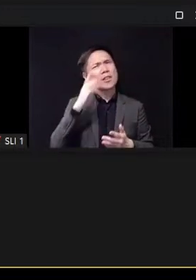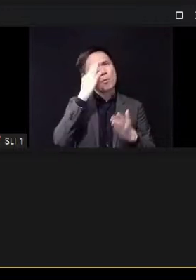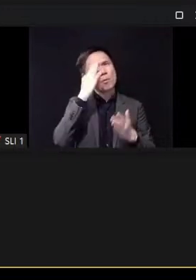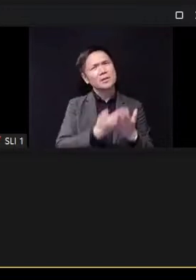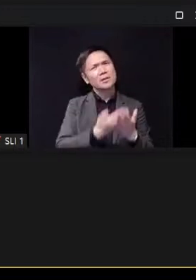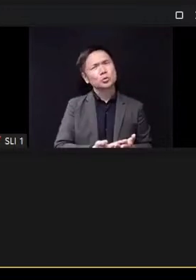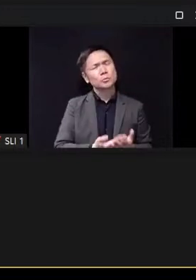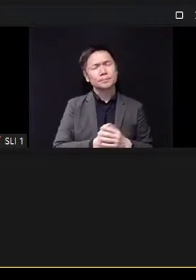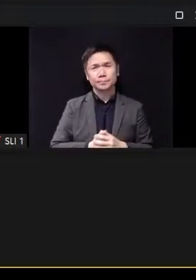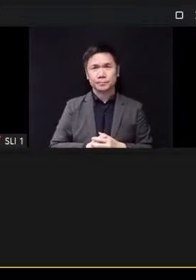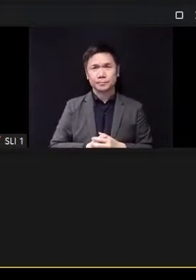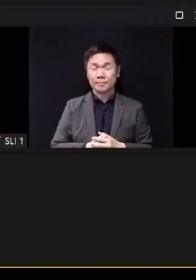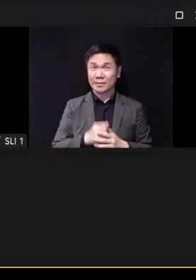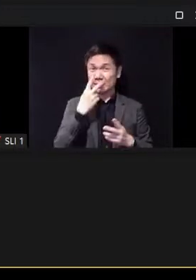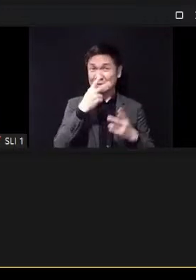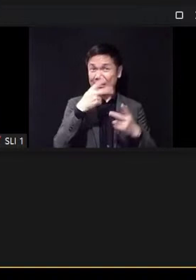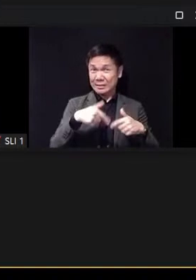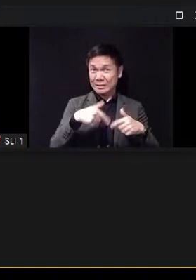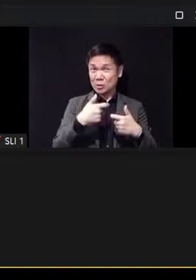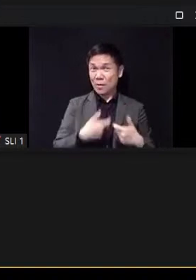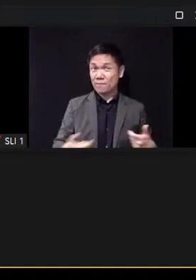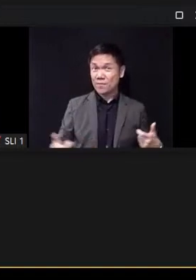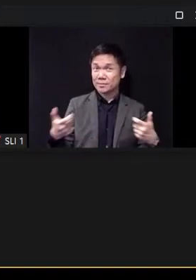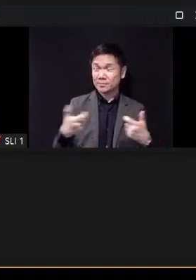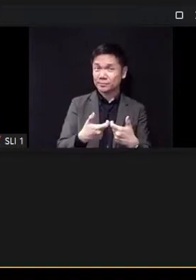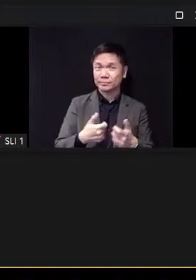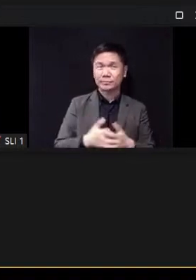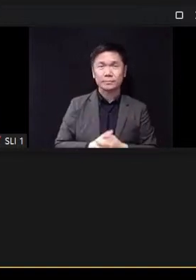которые конференция предполагается должна принять,